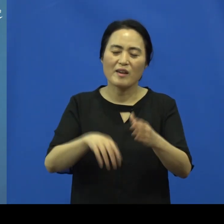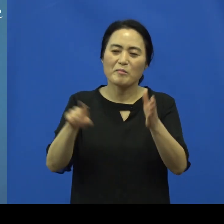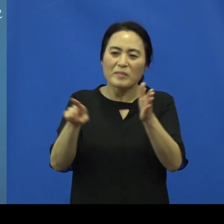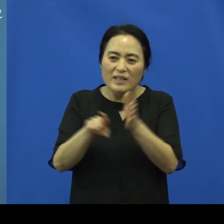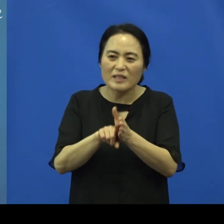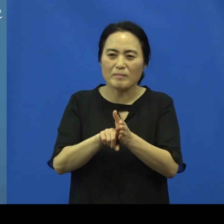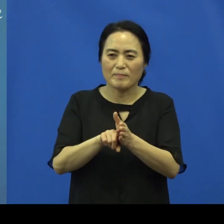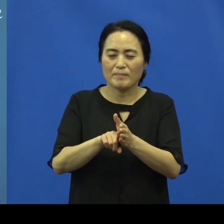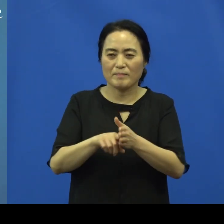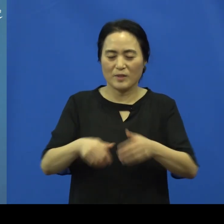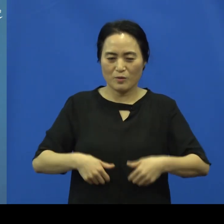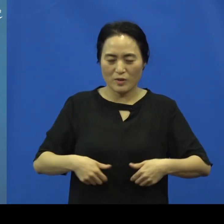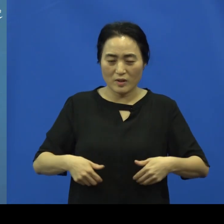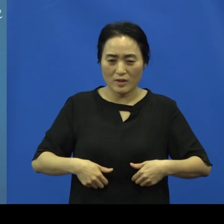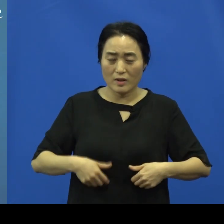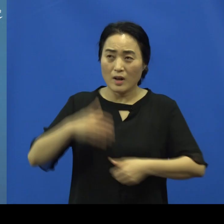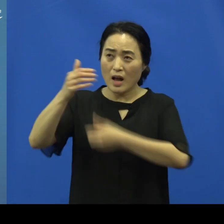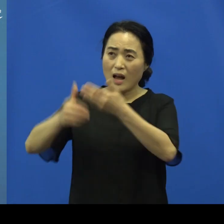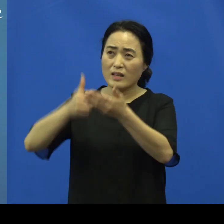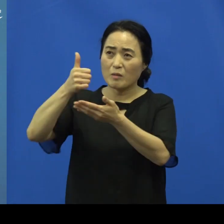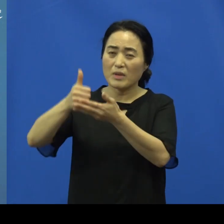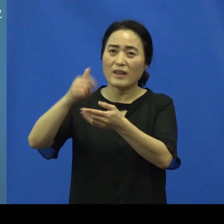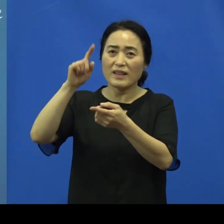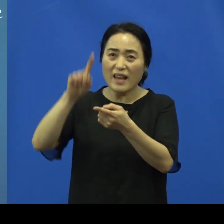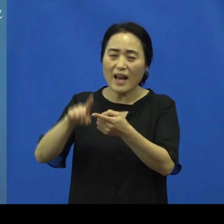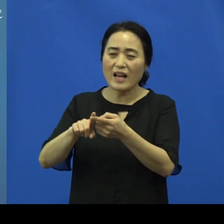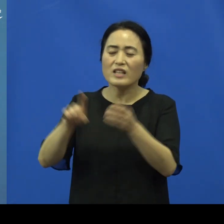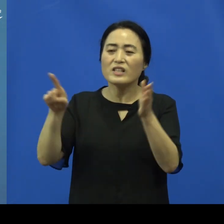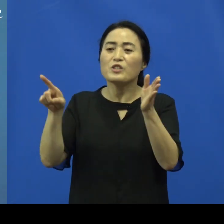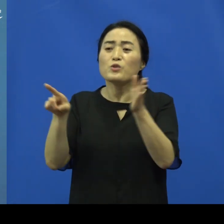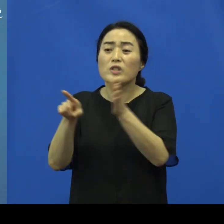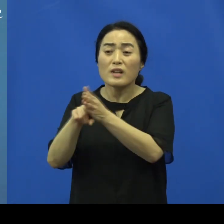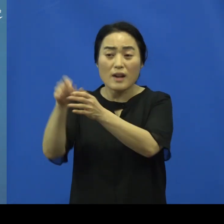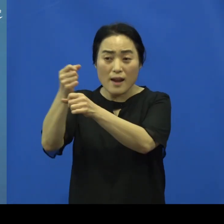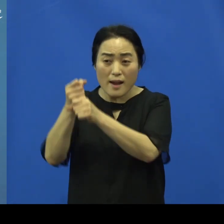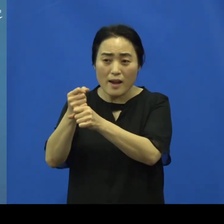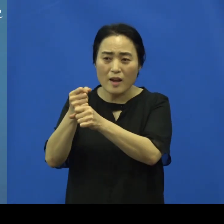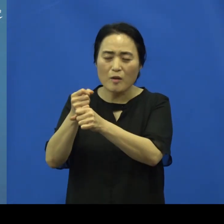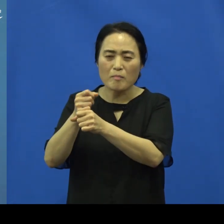믿음. 하나님에 대한 신뢰로 가득 차 있어야 돼요.